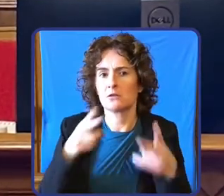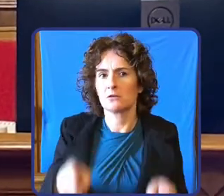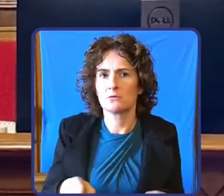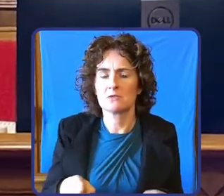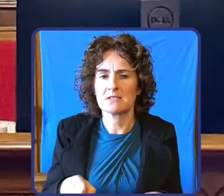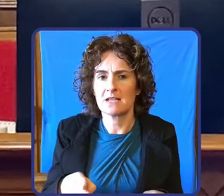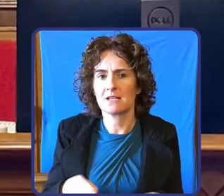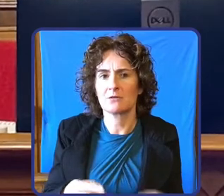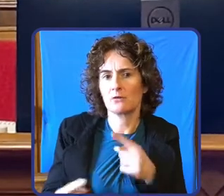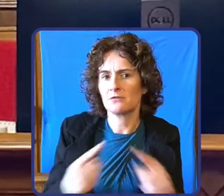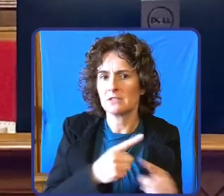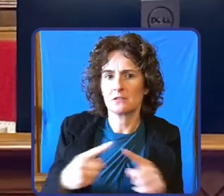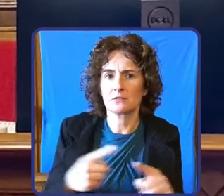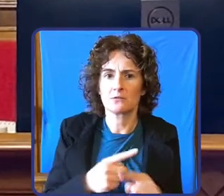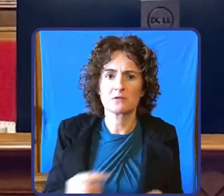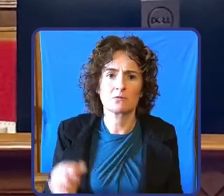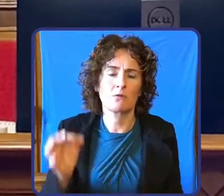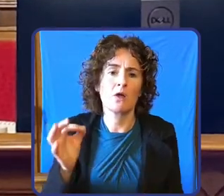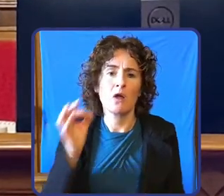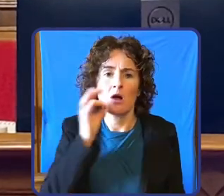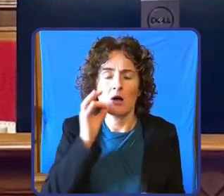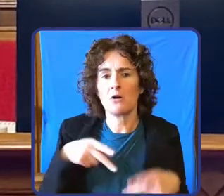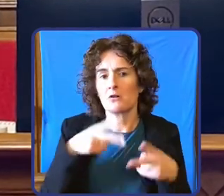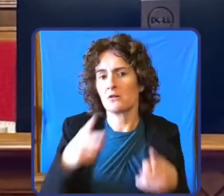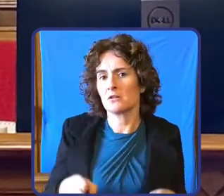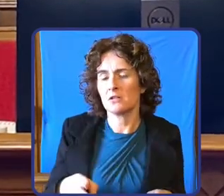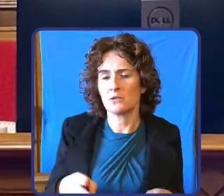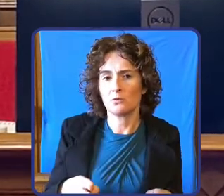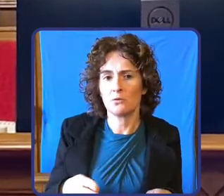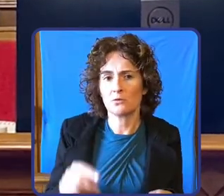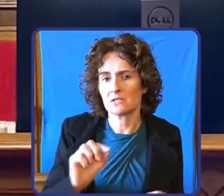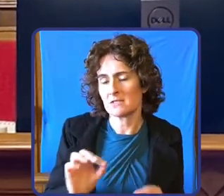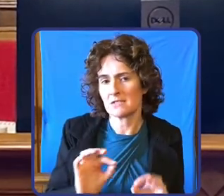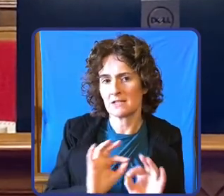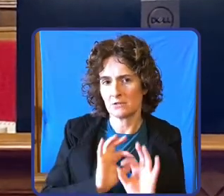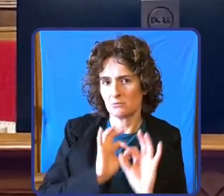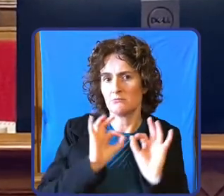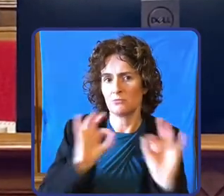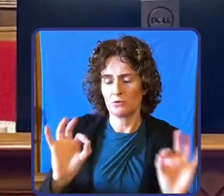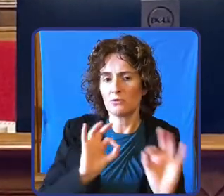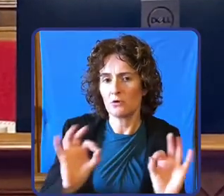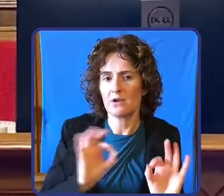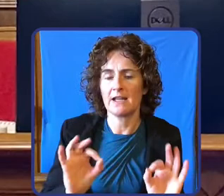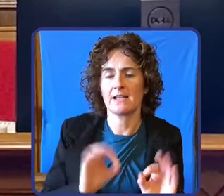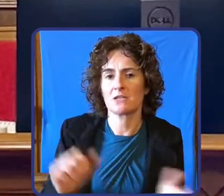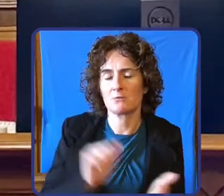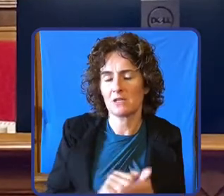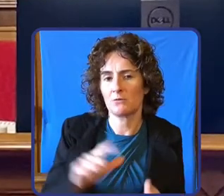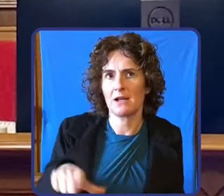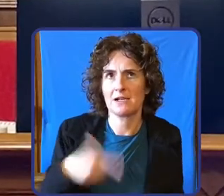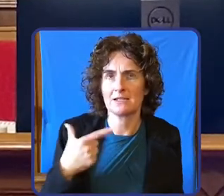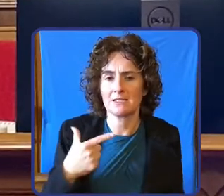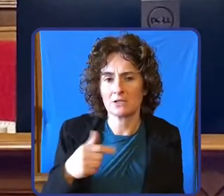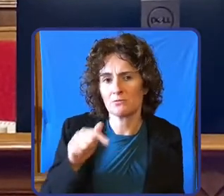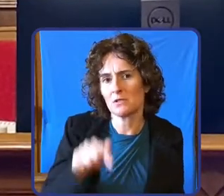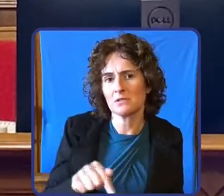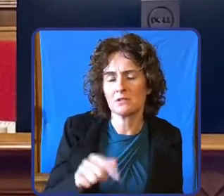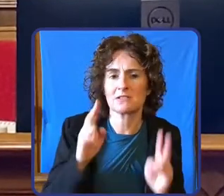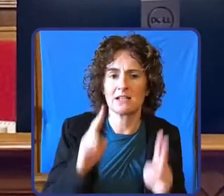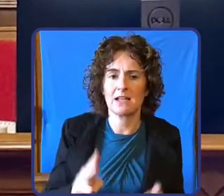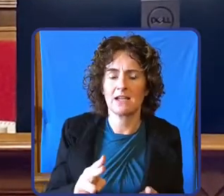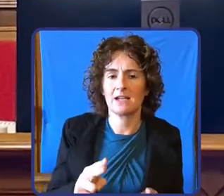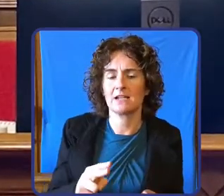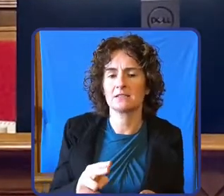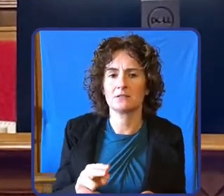vagy a Szent Antal utca az egy tényleg nagyon látványos szép beruházás volt, azt önök nevezhetik látványberuházásnak, mi azt mondjuk, hogy városi